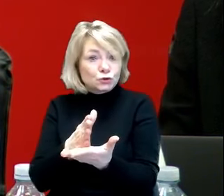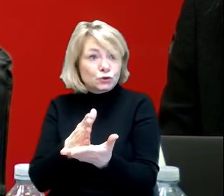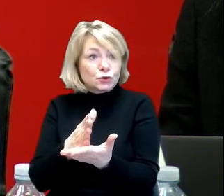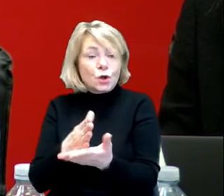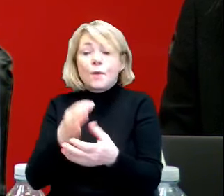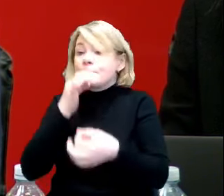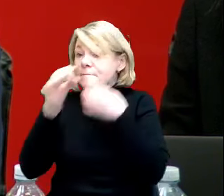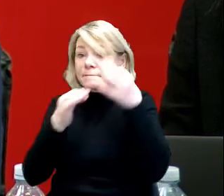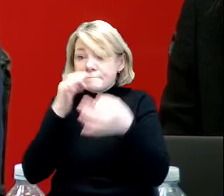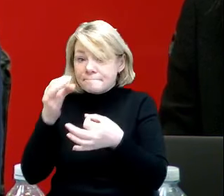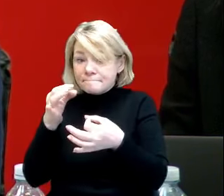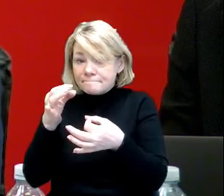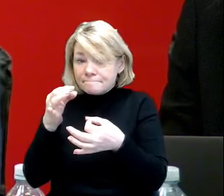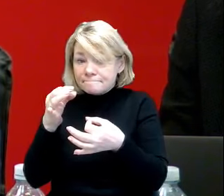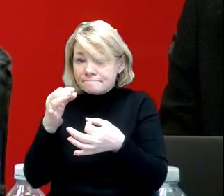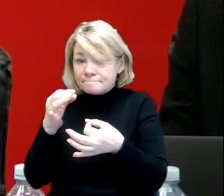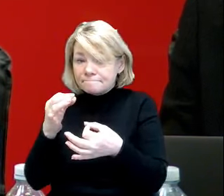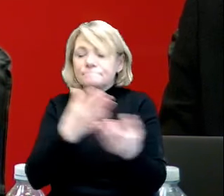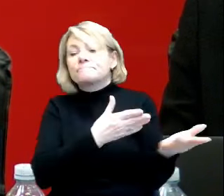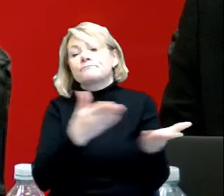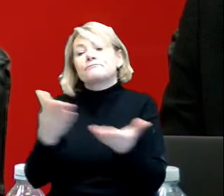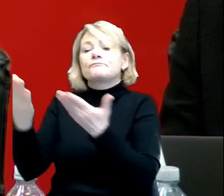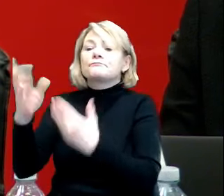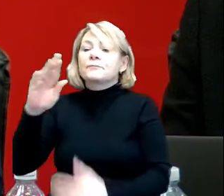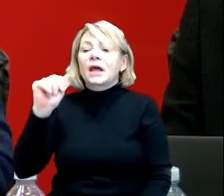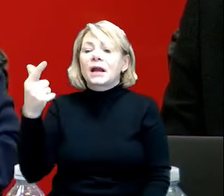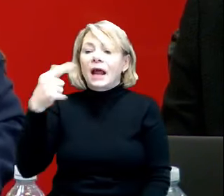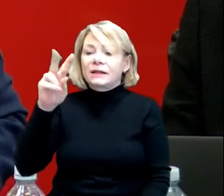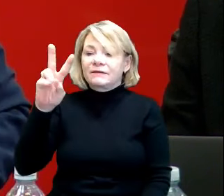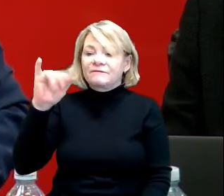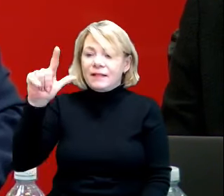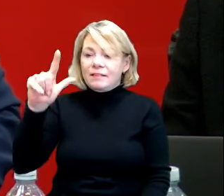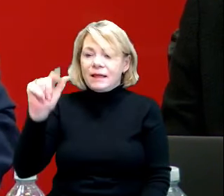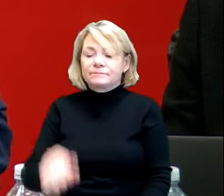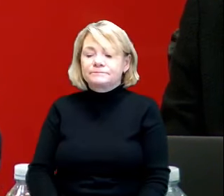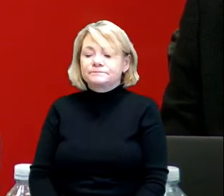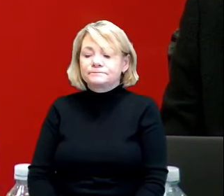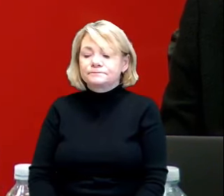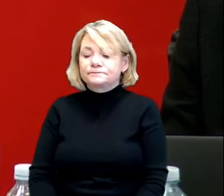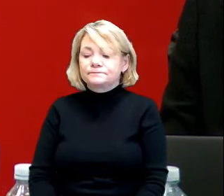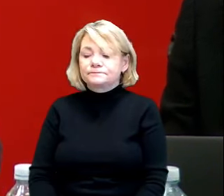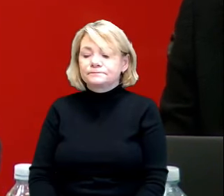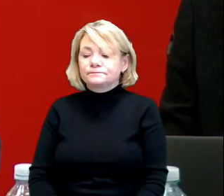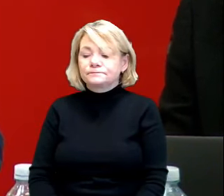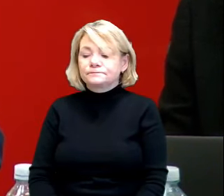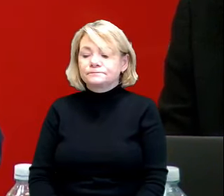tai atsiprašau ginus radvila prašau jūsų klausimas pranešėja prašau į